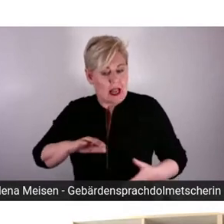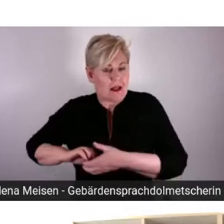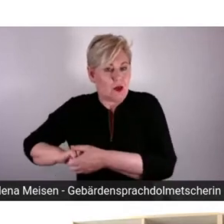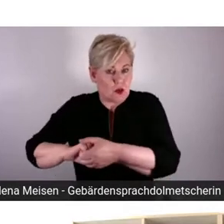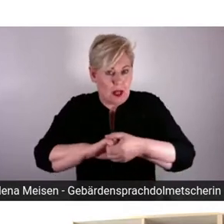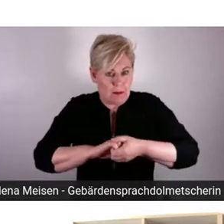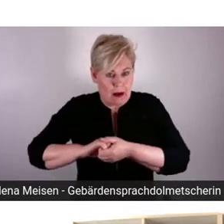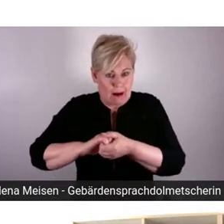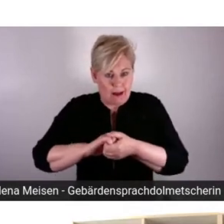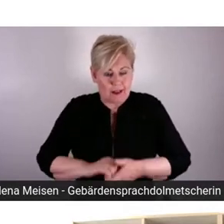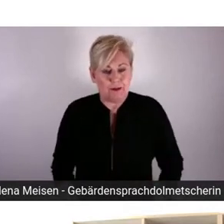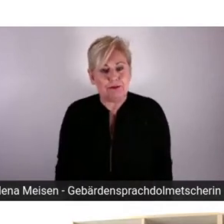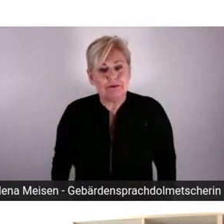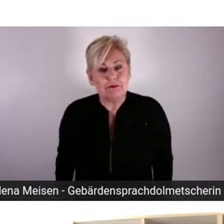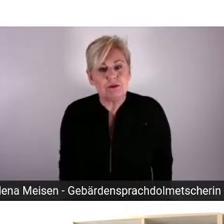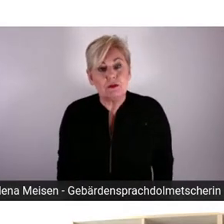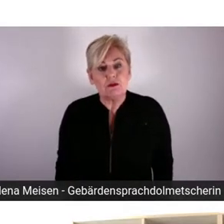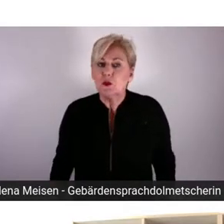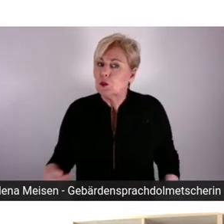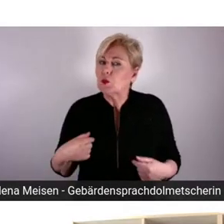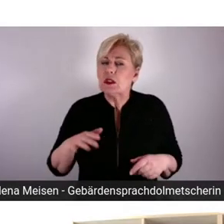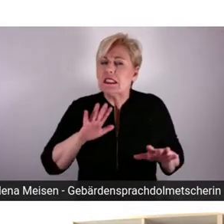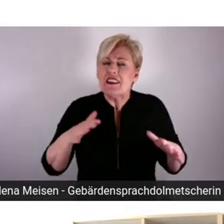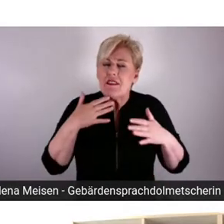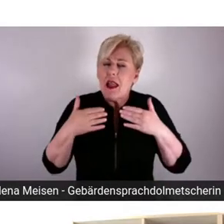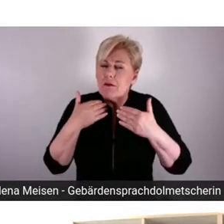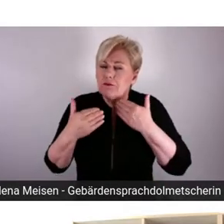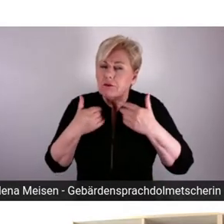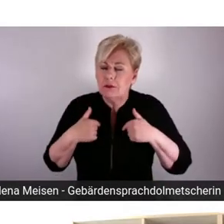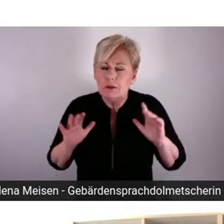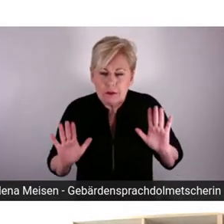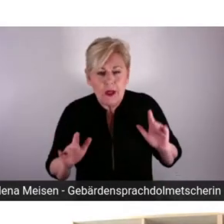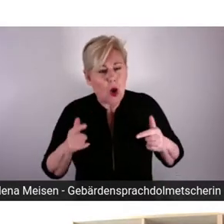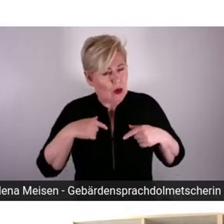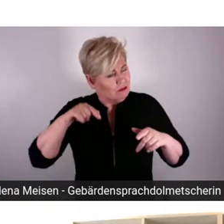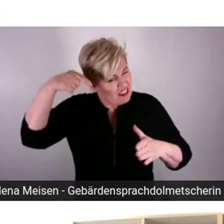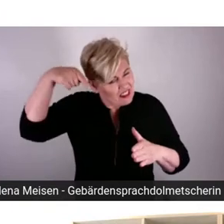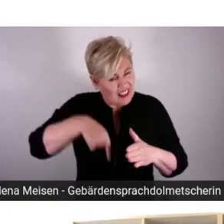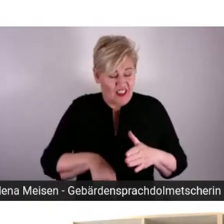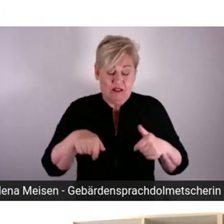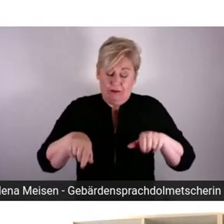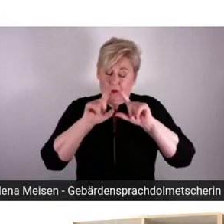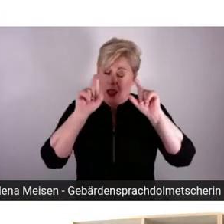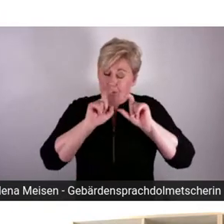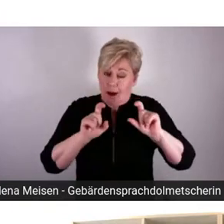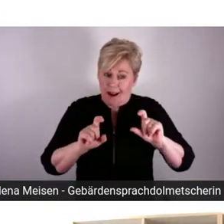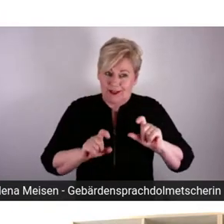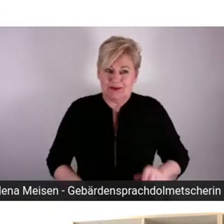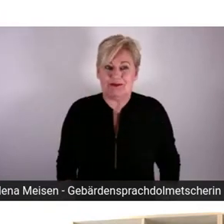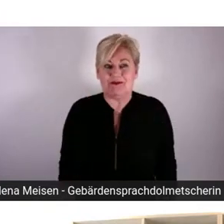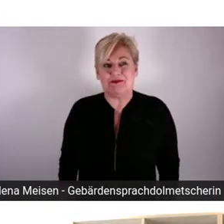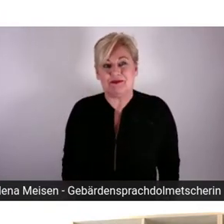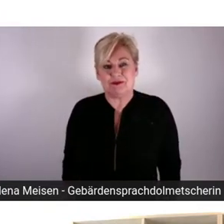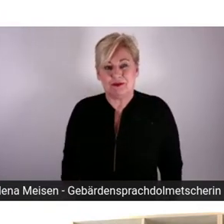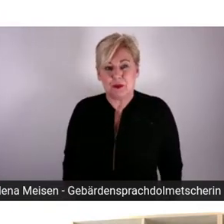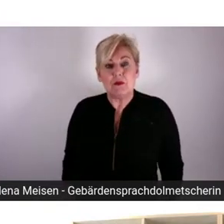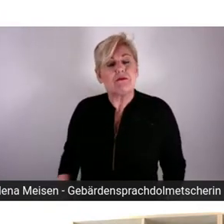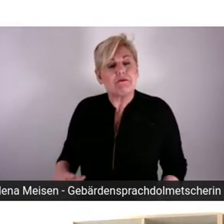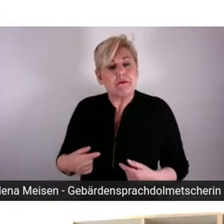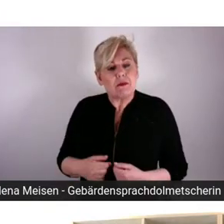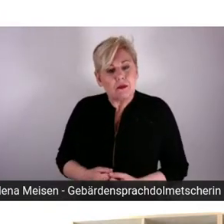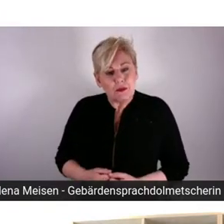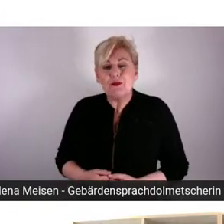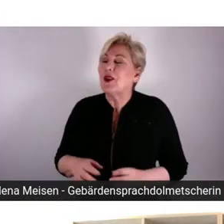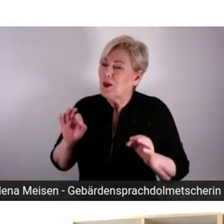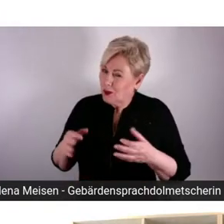die werden uns heute, da sage ich nicht zu viel, auch intensiv beschäftigen. Schönen gemeinsam, guten Tag